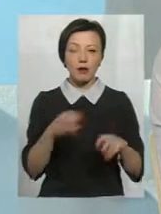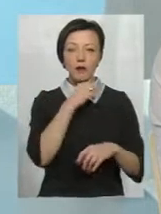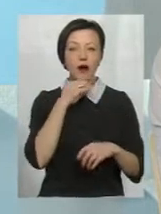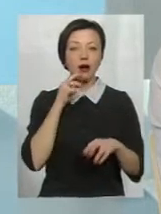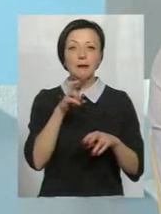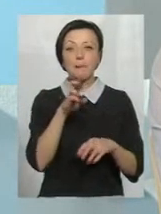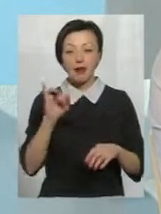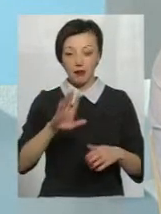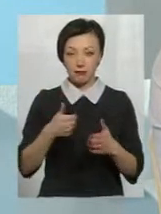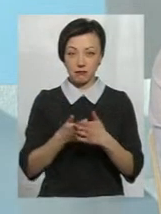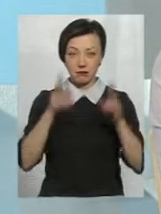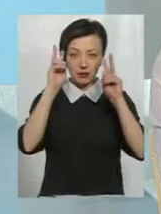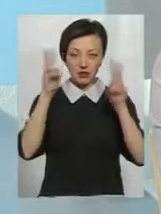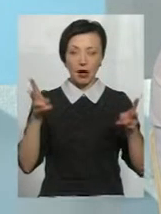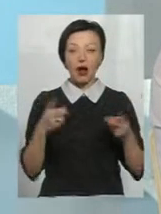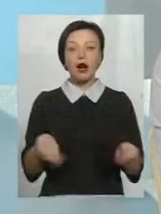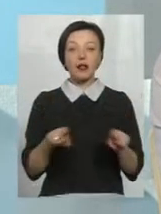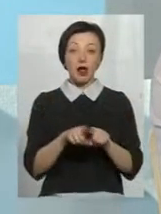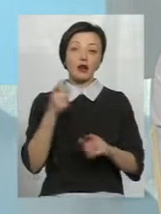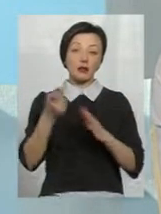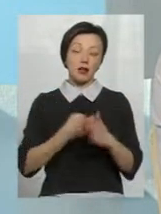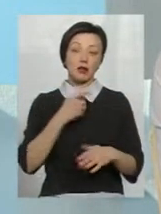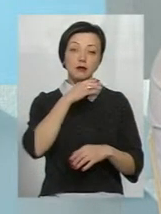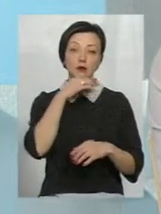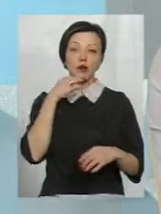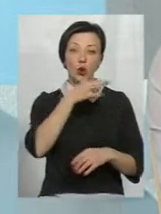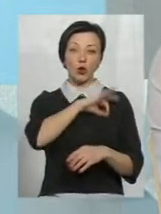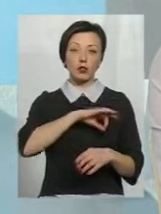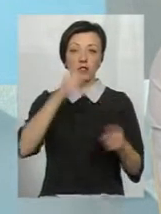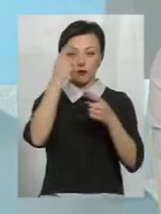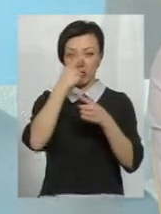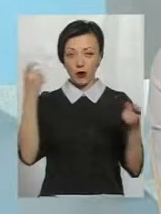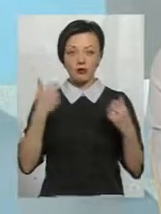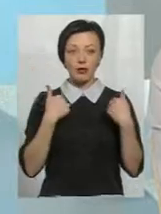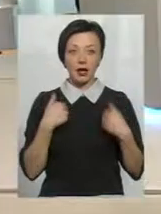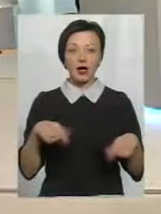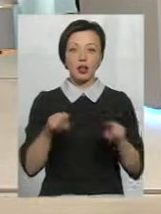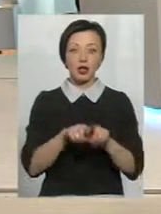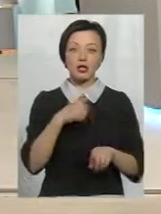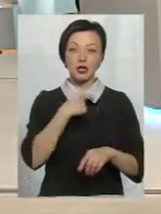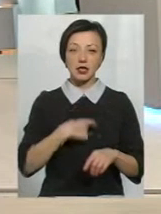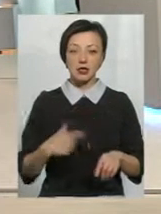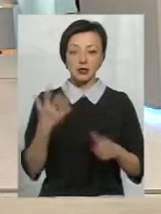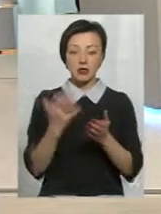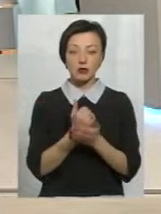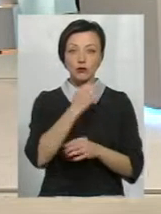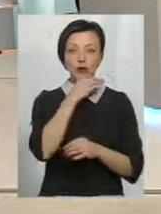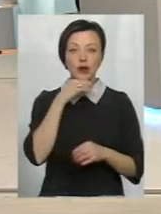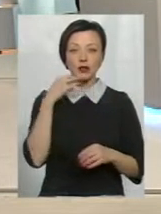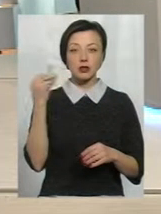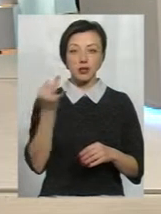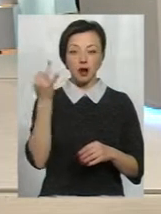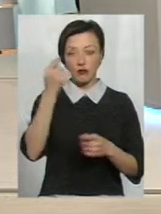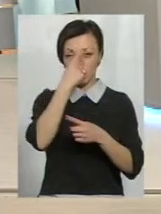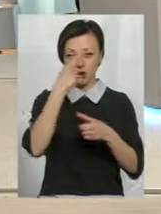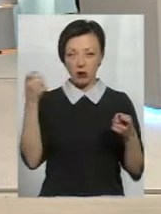і не знали. А так дізналися багато корисної інформації, я теж для себе почерпнув багато корисної